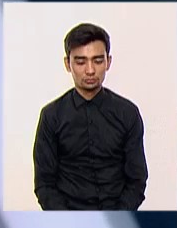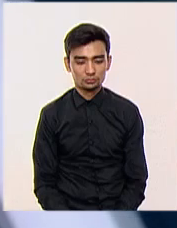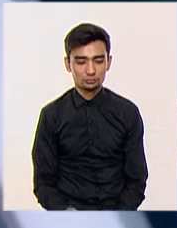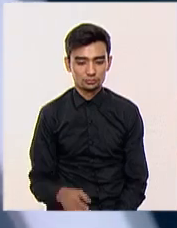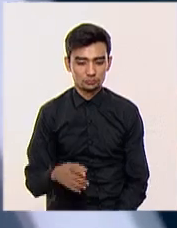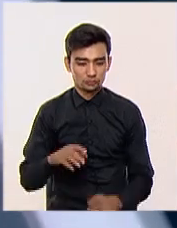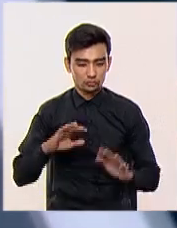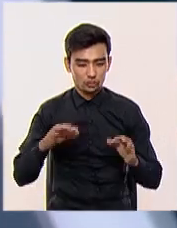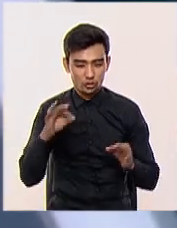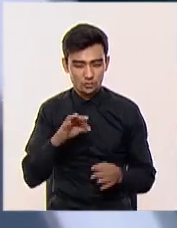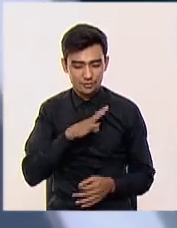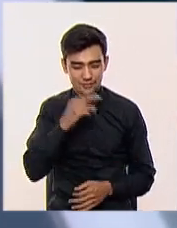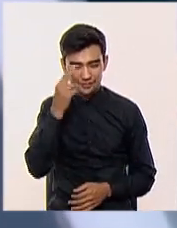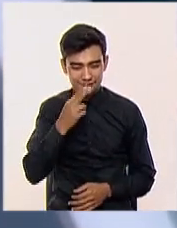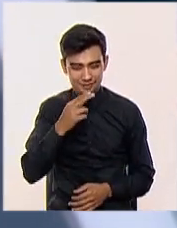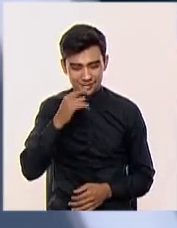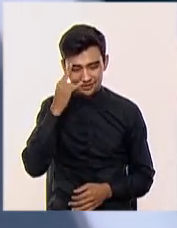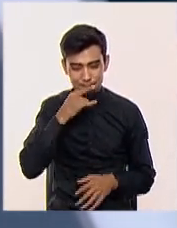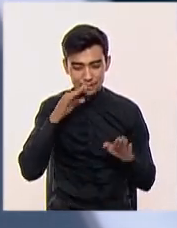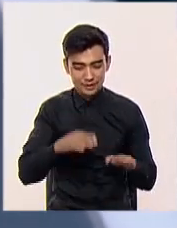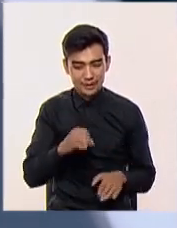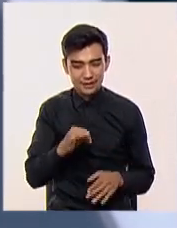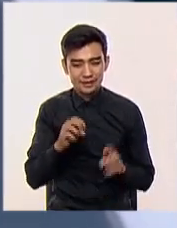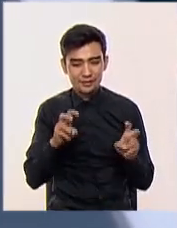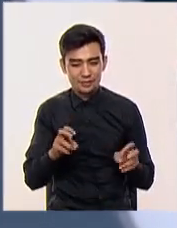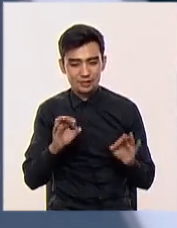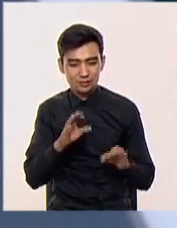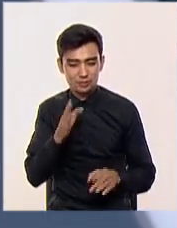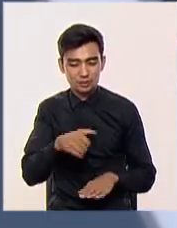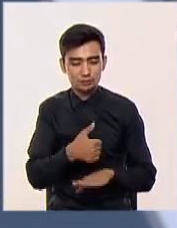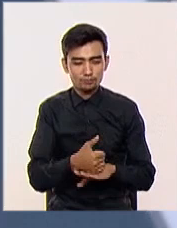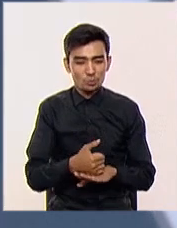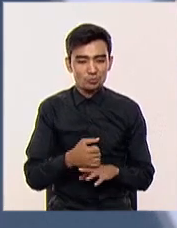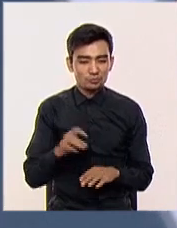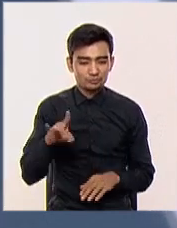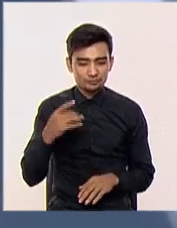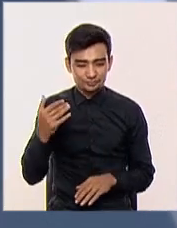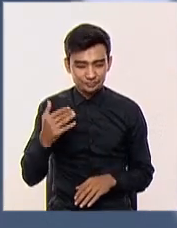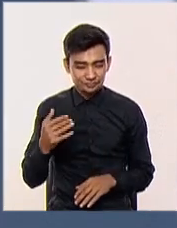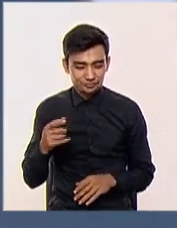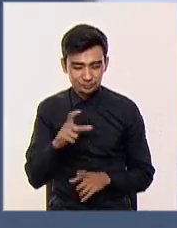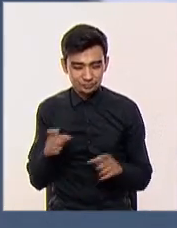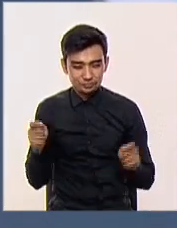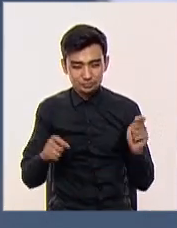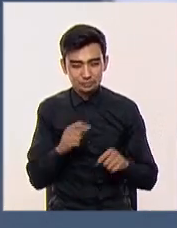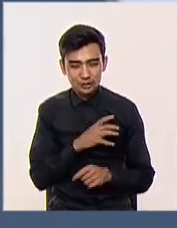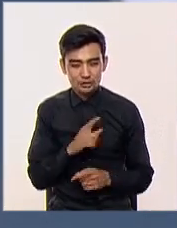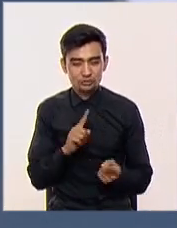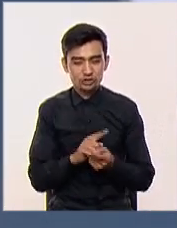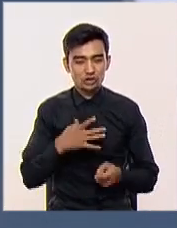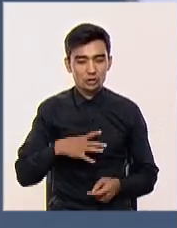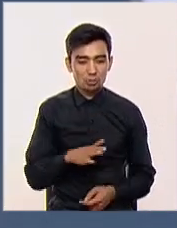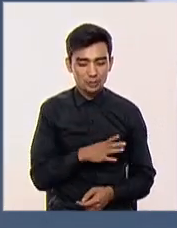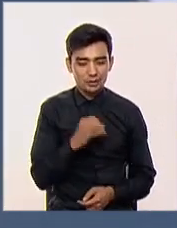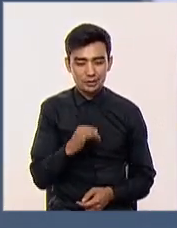Масштабные события проходят в столице Казахстана. И вернемся к теме съезда лидеров мировых и традиционных религий. Зачем проводят такие встречи?